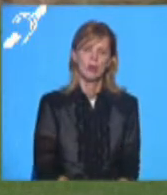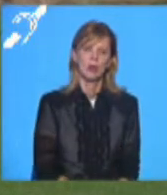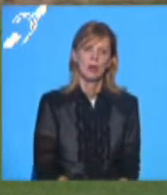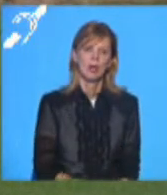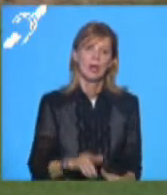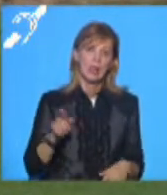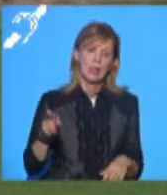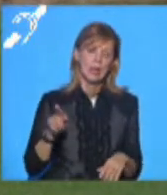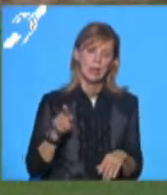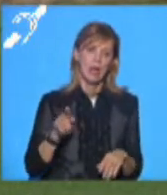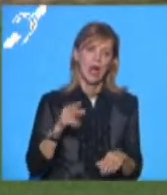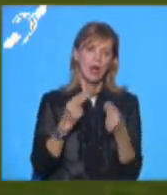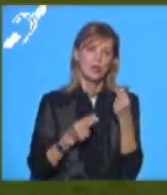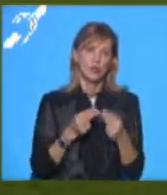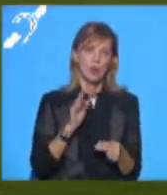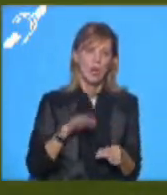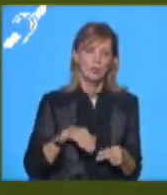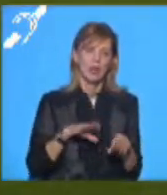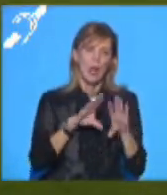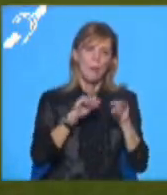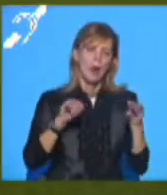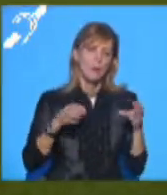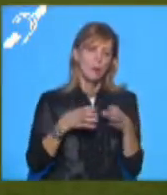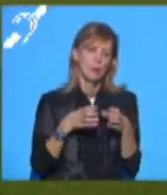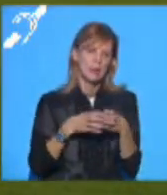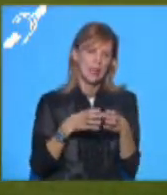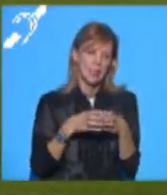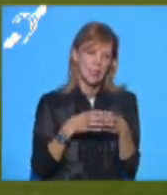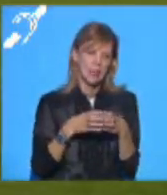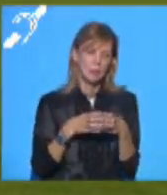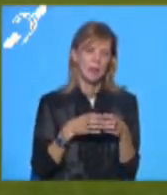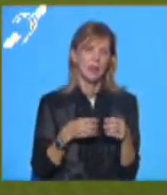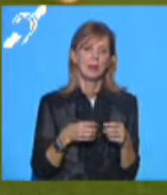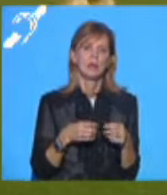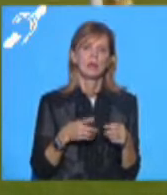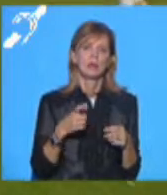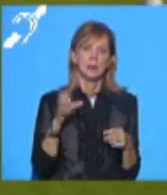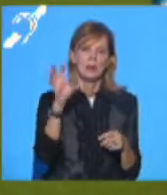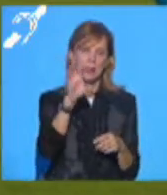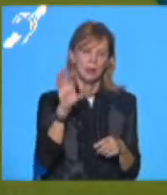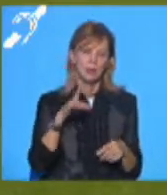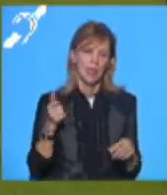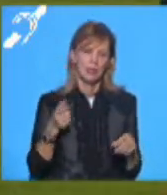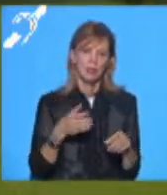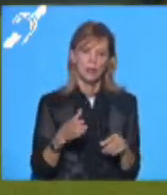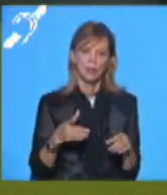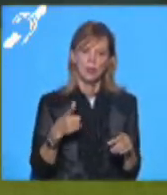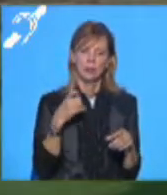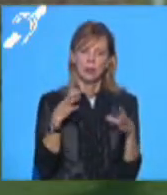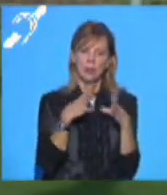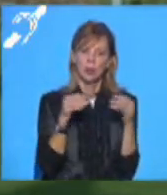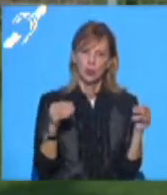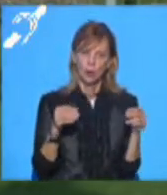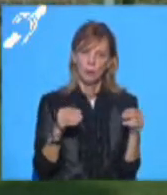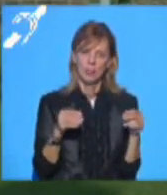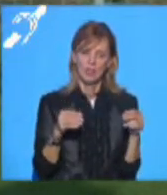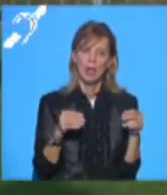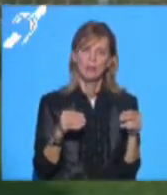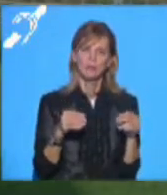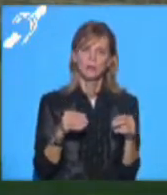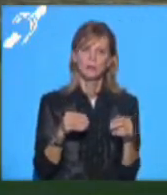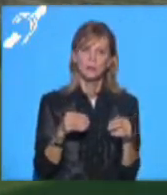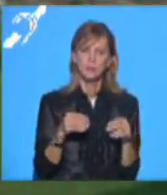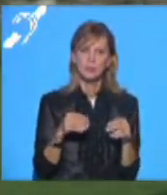carierei, Arlauskis s-a mai jucat la SIA Uliei, Mastis, Unirea Urdiceni, Rubin Kazan, FCSB, Watford,